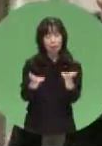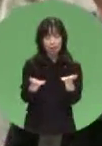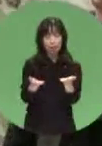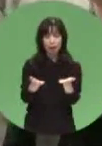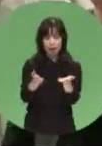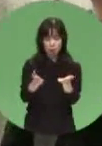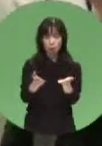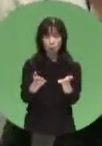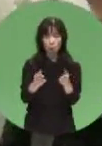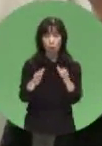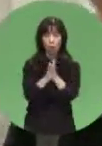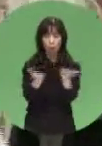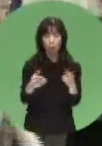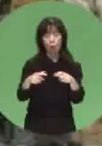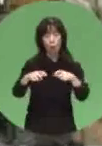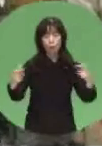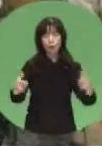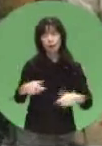ったです。